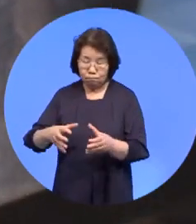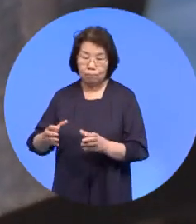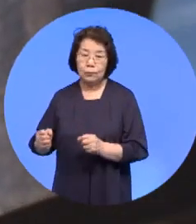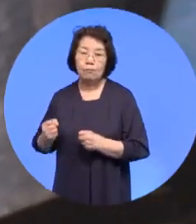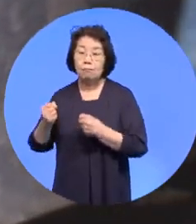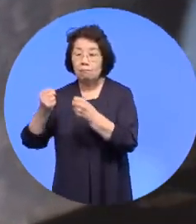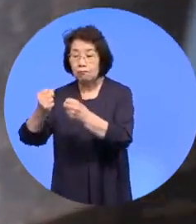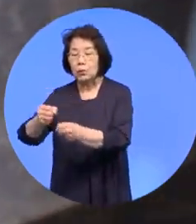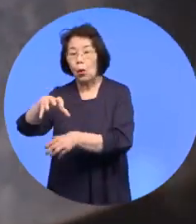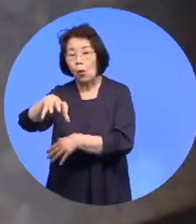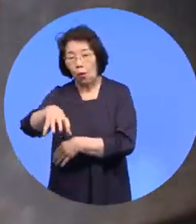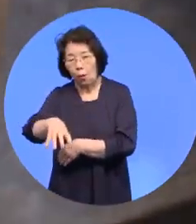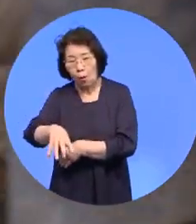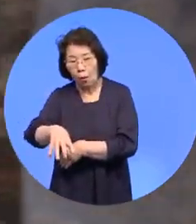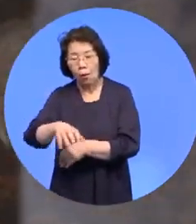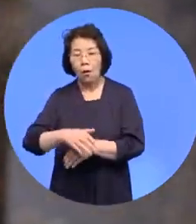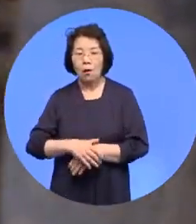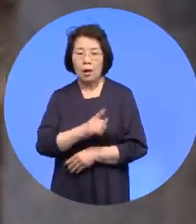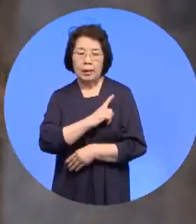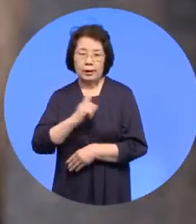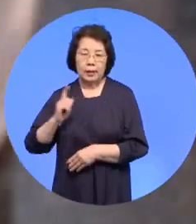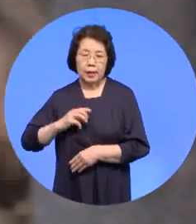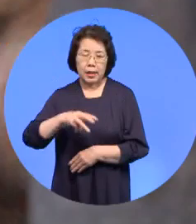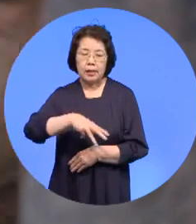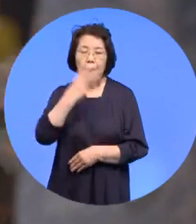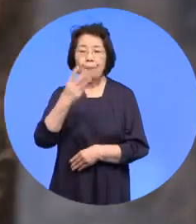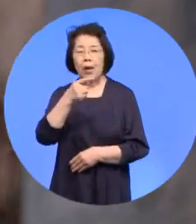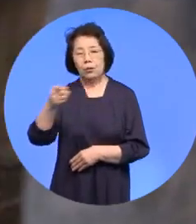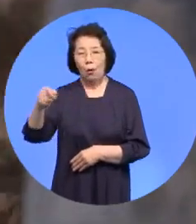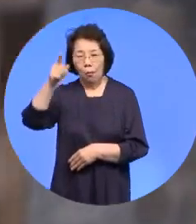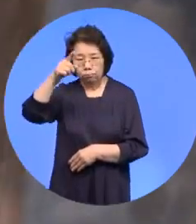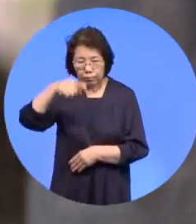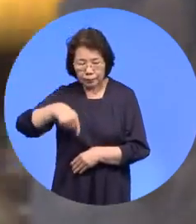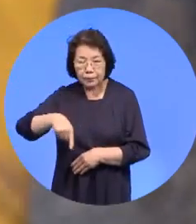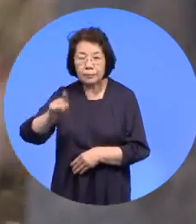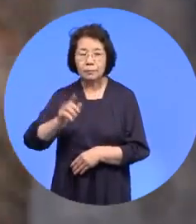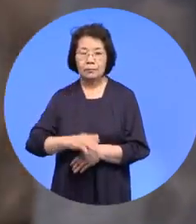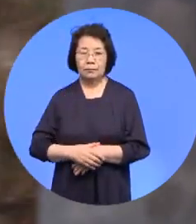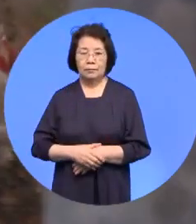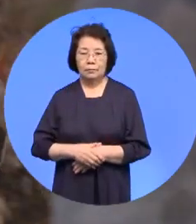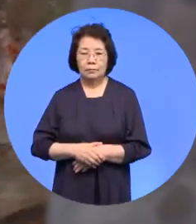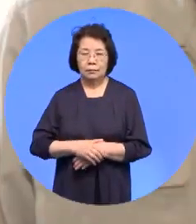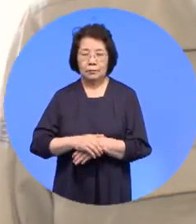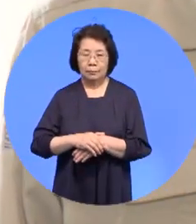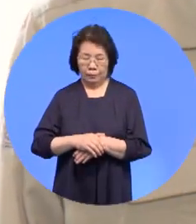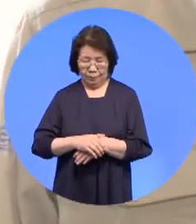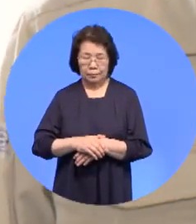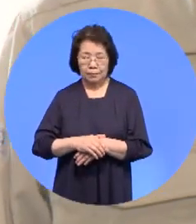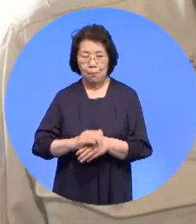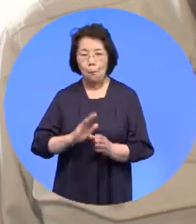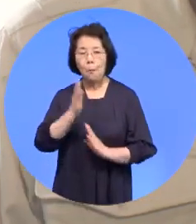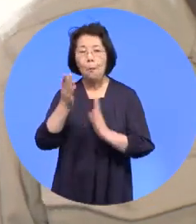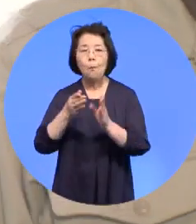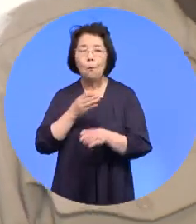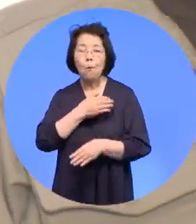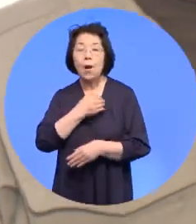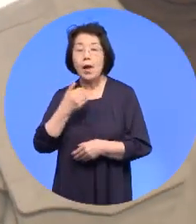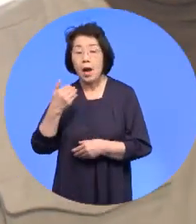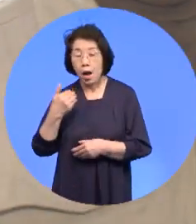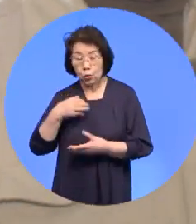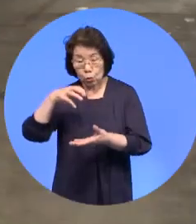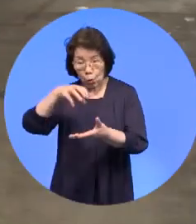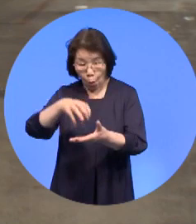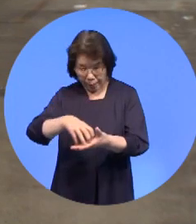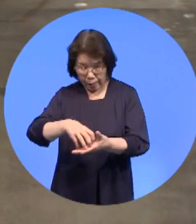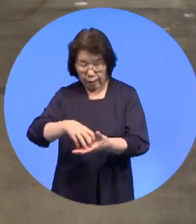だいたい1日ですね300度ぐらいの300トンゴミです勝ったぞ飛んで行っても売ってとイメージないですそうですね